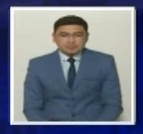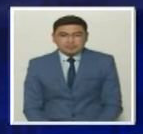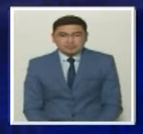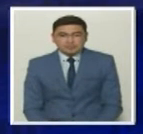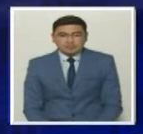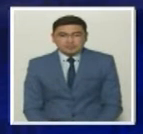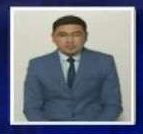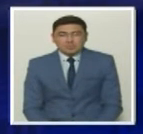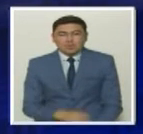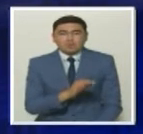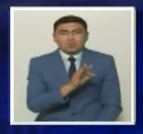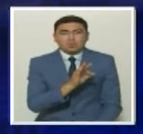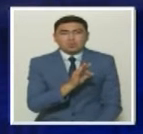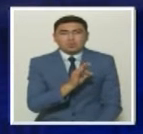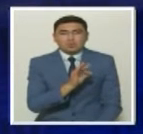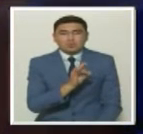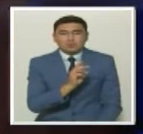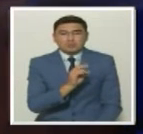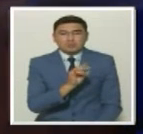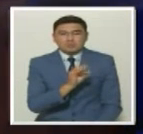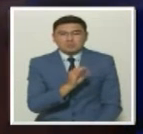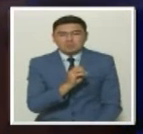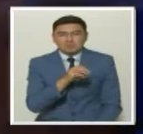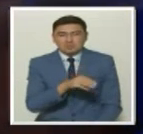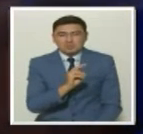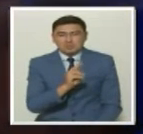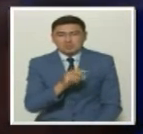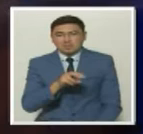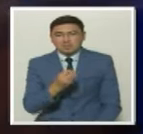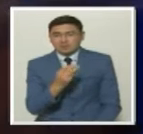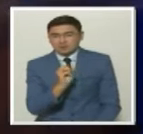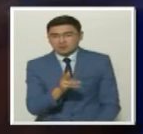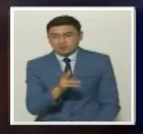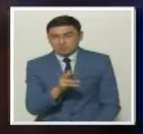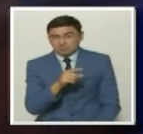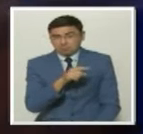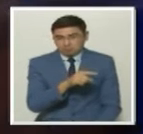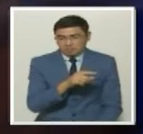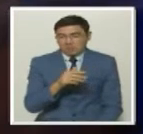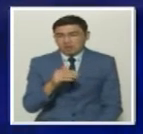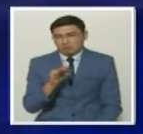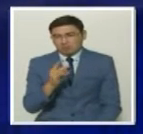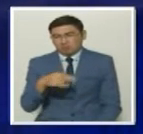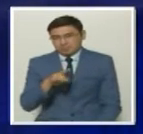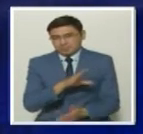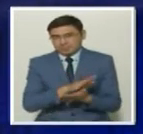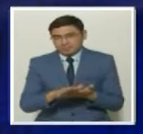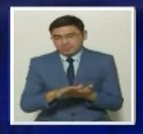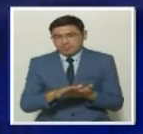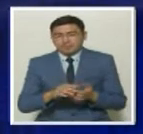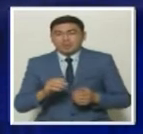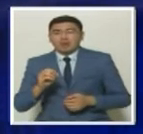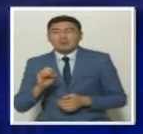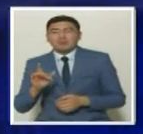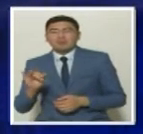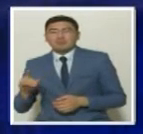Общественный фонд «Уркиниетта Келешек» в этом году реализует в Актау проект «Особенная лига за инклюзию» при поддержке фонда